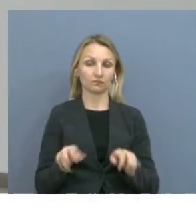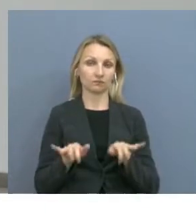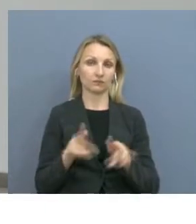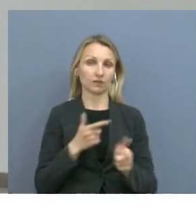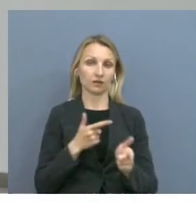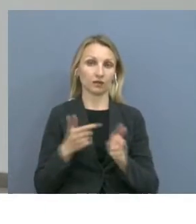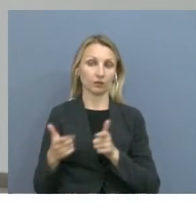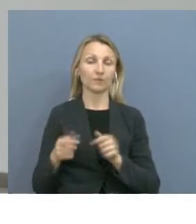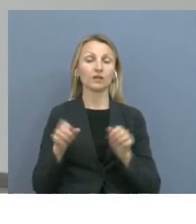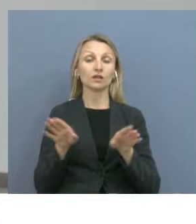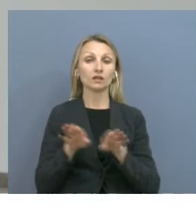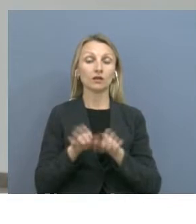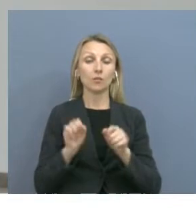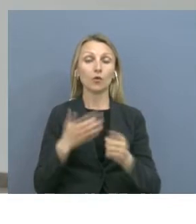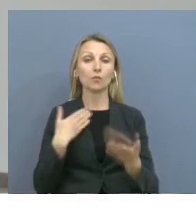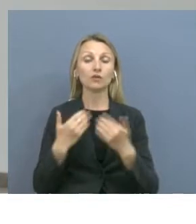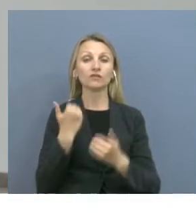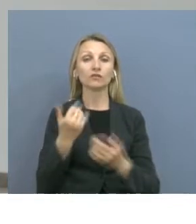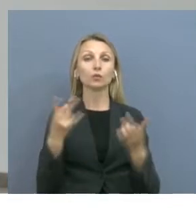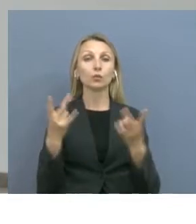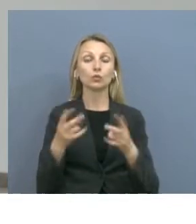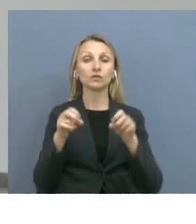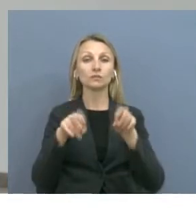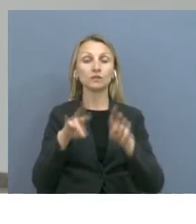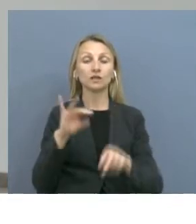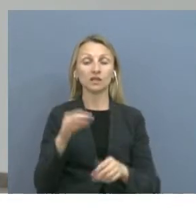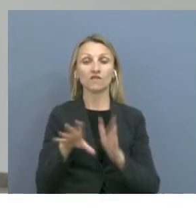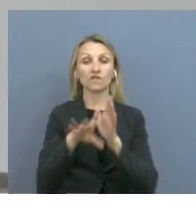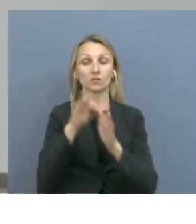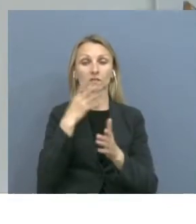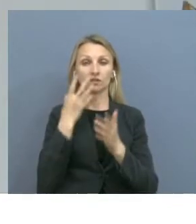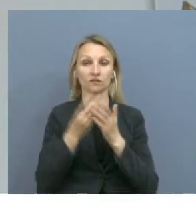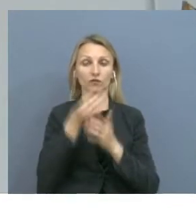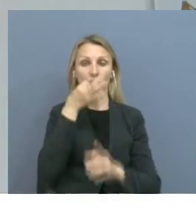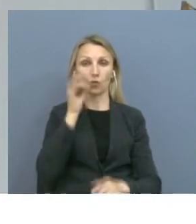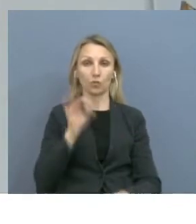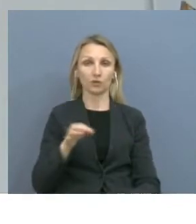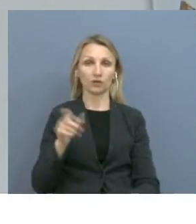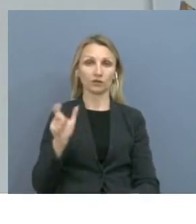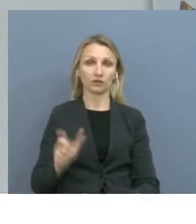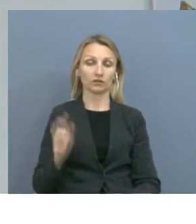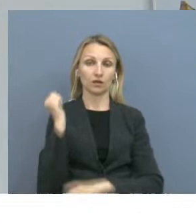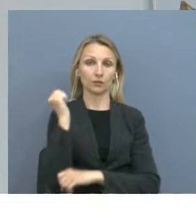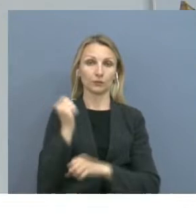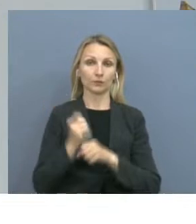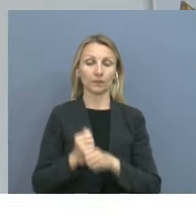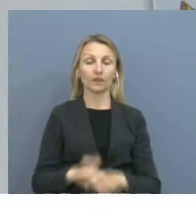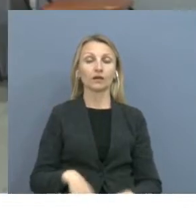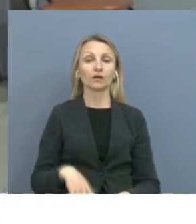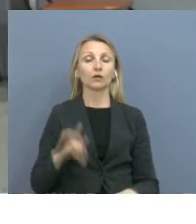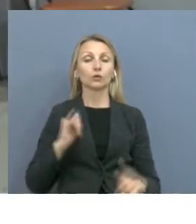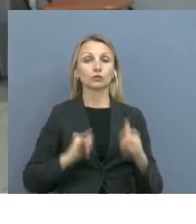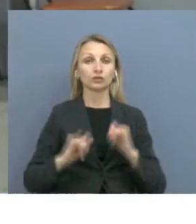Работодатель также может пообщаться в чате с нужным вам специалистом и выбрать квалифицированного работника. Преподаватели университета призывают